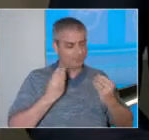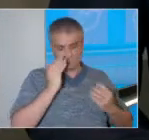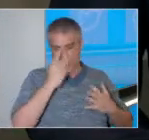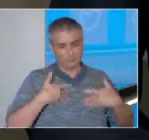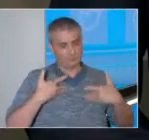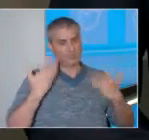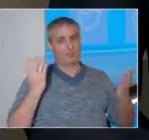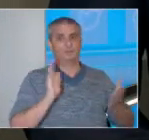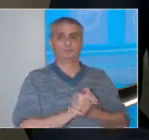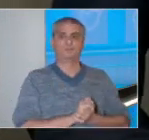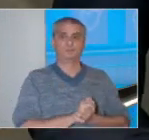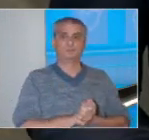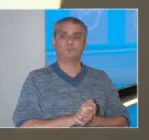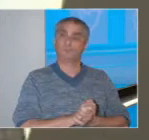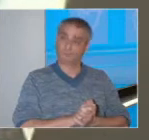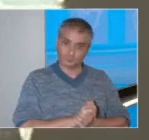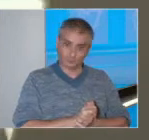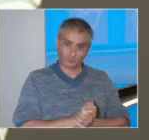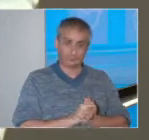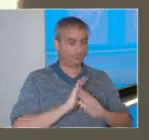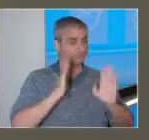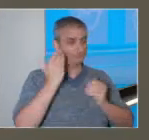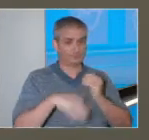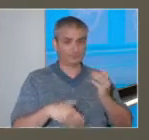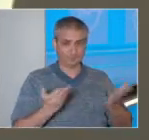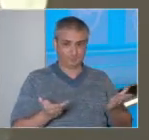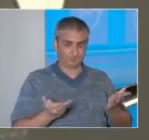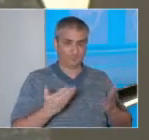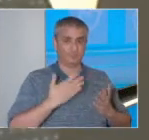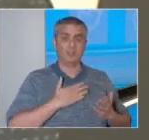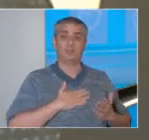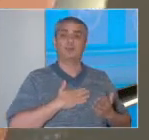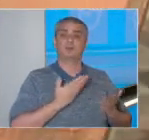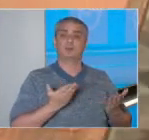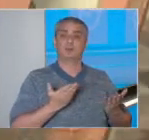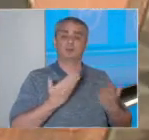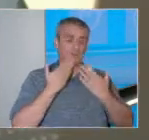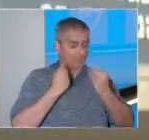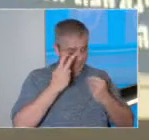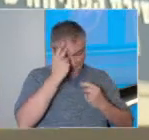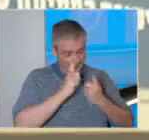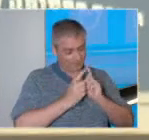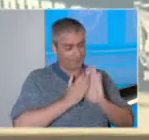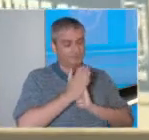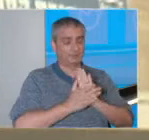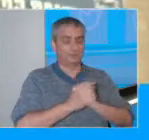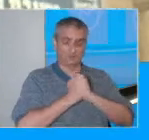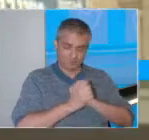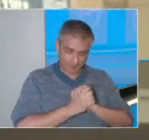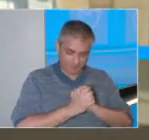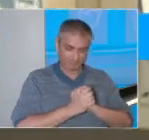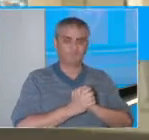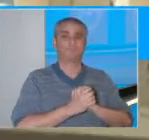ופורים שמח. פורים שמח. זהו, אנחנו מסיימים את מהדורת החדשות שלנו, אומרים תודה רבה לטל בוסידן ברדה על תרגום